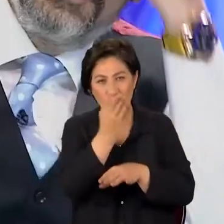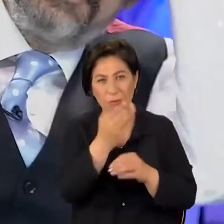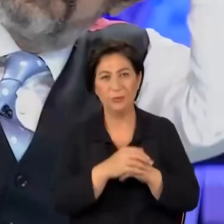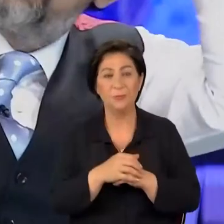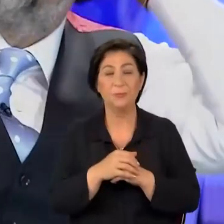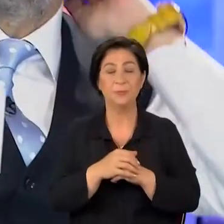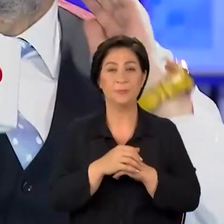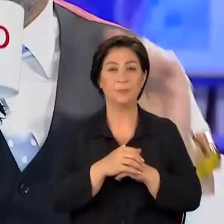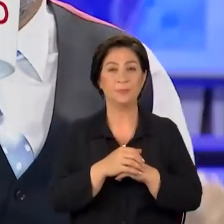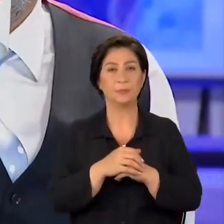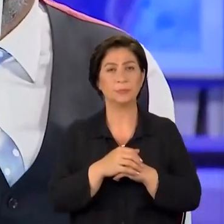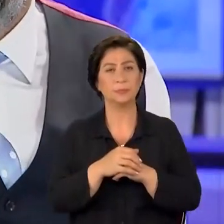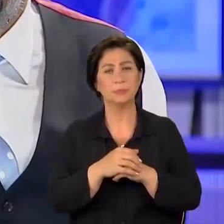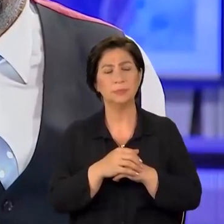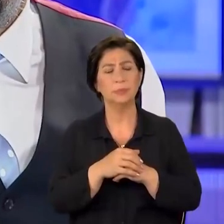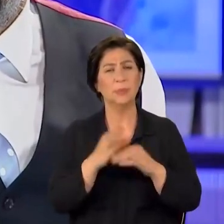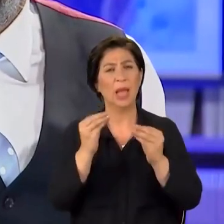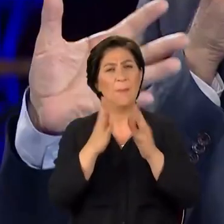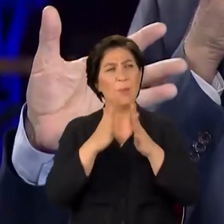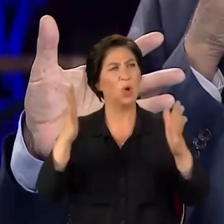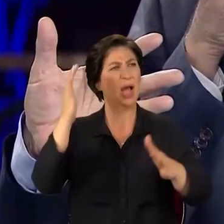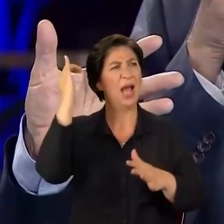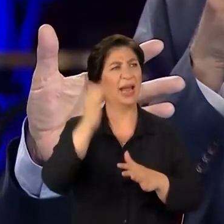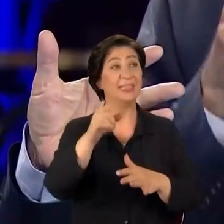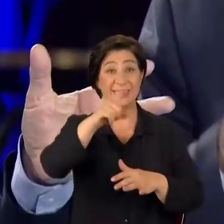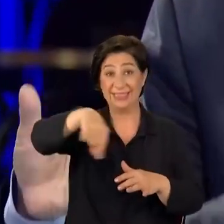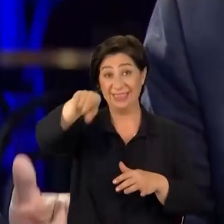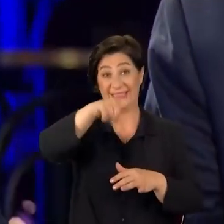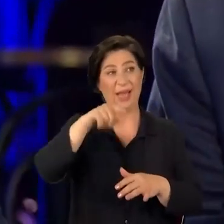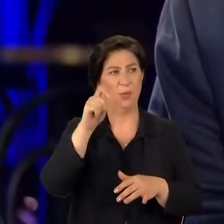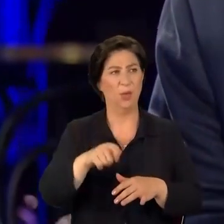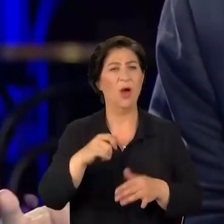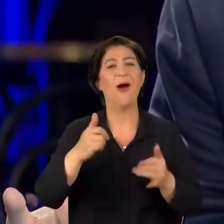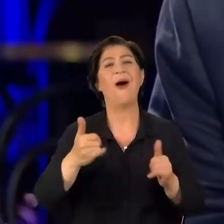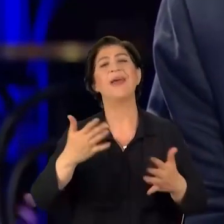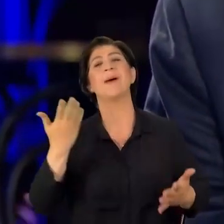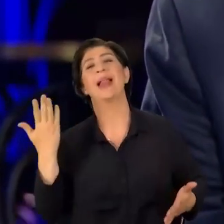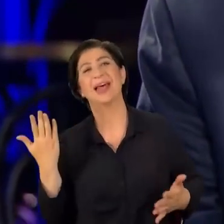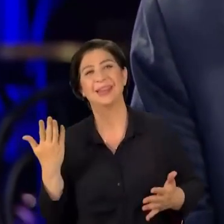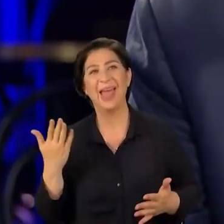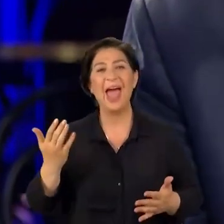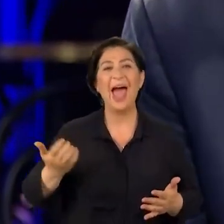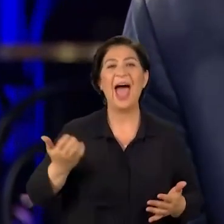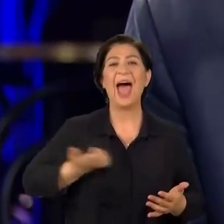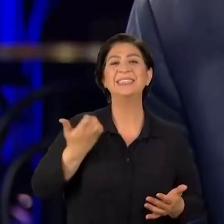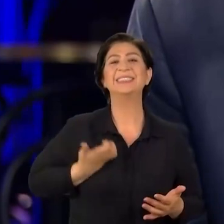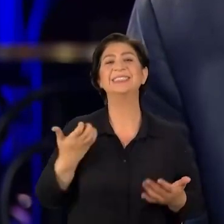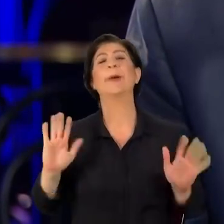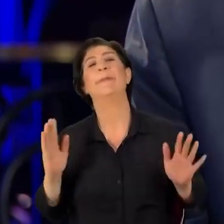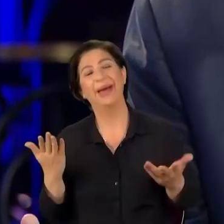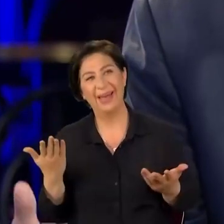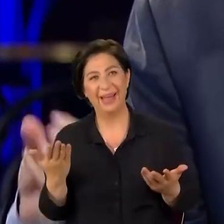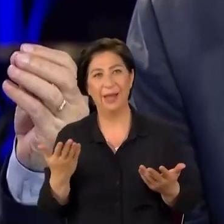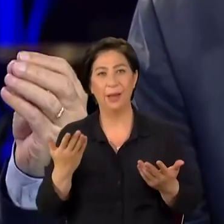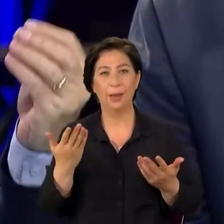buyurun. Ne diyorlar ki, en büyük hakaret bana göre sizlere yapılıyor. Oynama lan, affedersin. Hı. Artistlik etme lan. Evet,